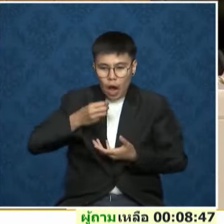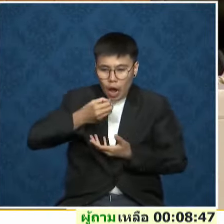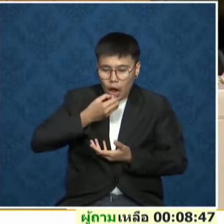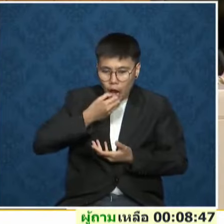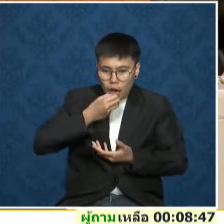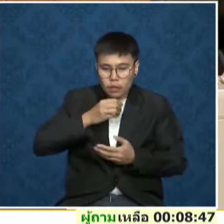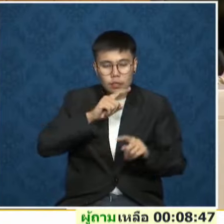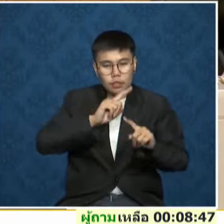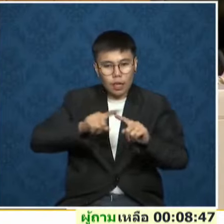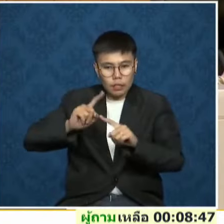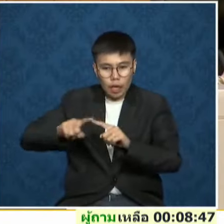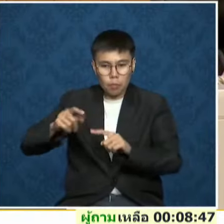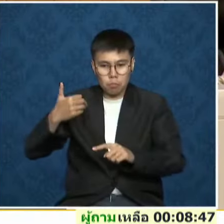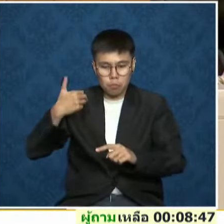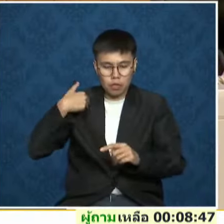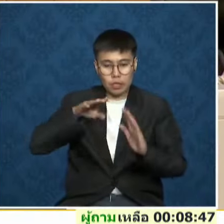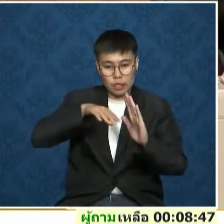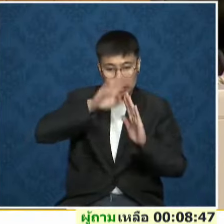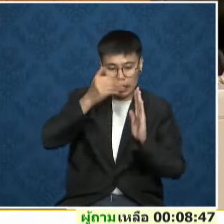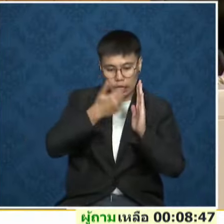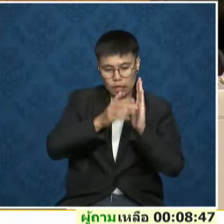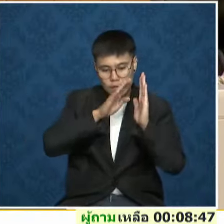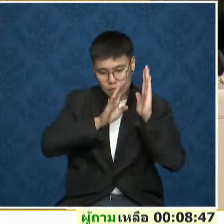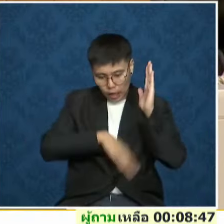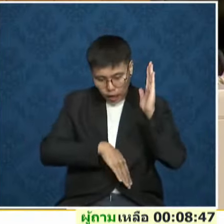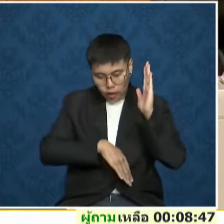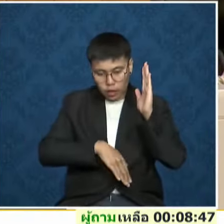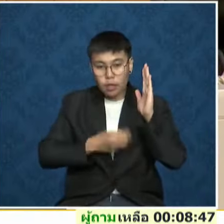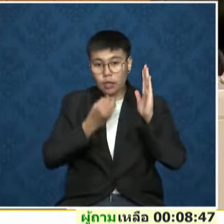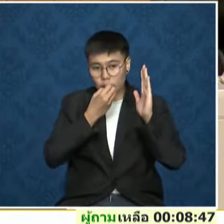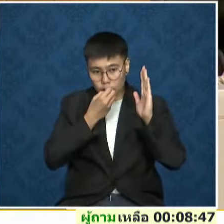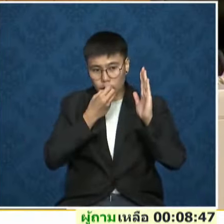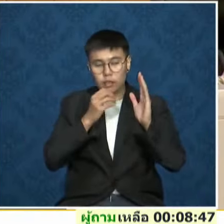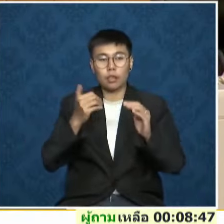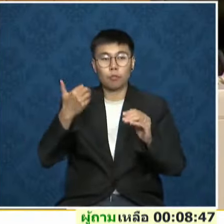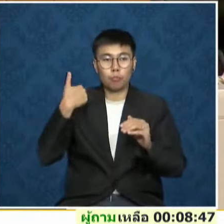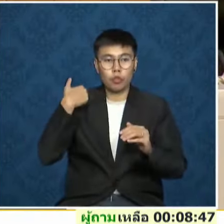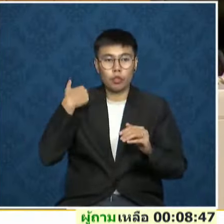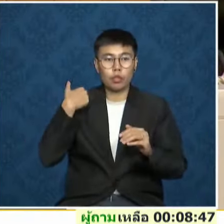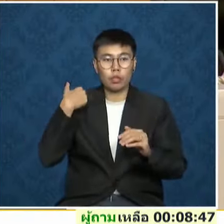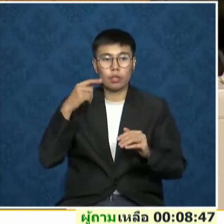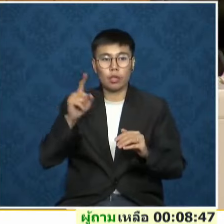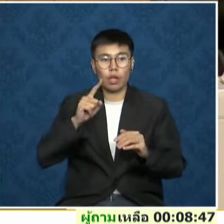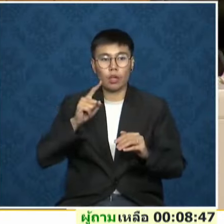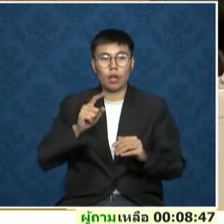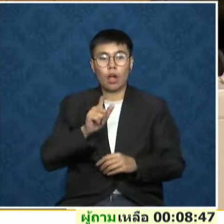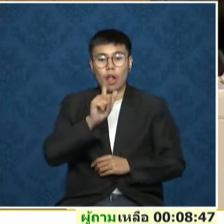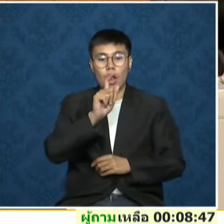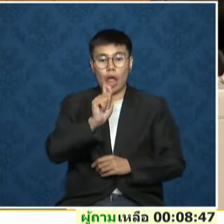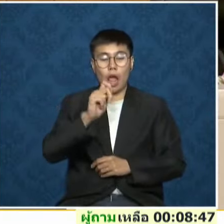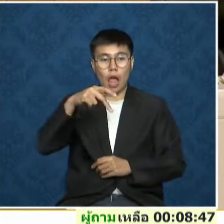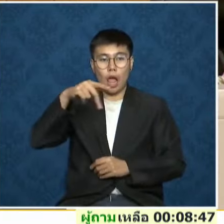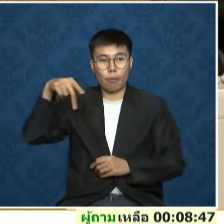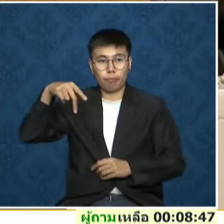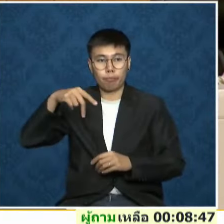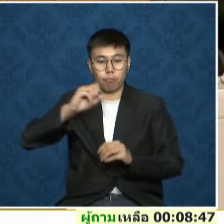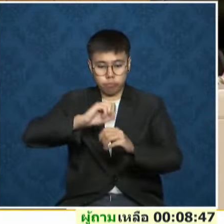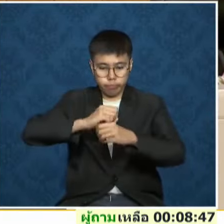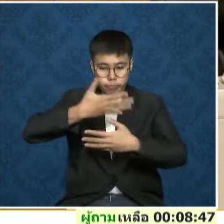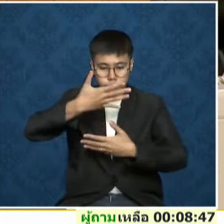ามภูมิภาคอาหารเหนืออาหารอีสานอาหารภาคใต้ก็จะมีอยู่ในแอปพลิเคชันนั้นเพื่อเป็นการแนะน